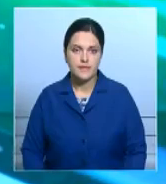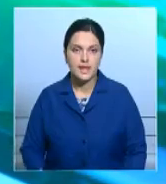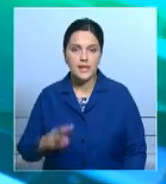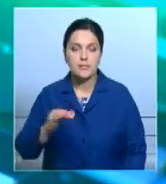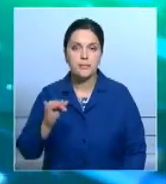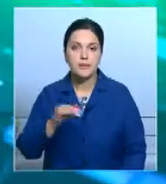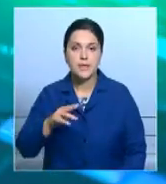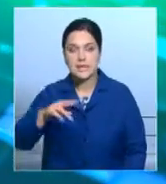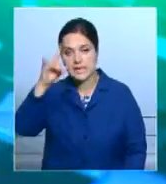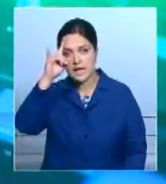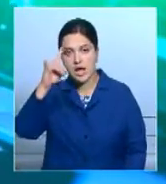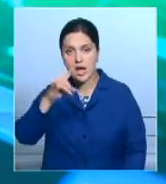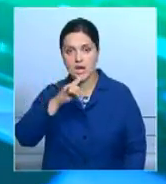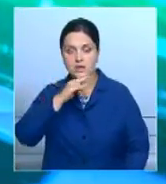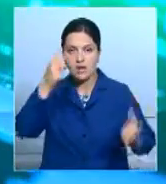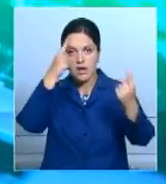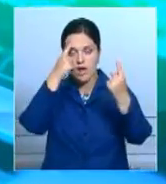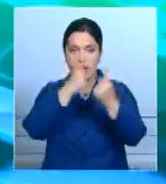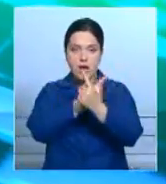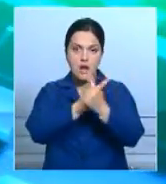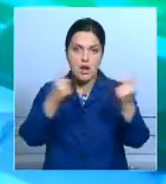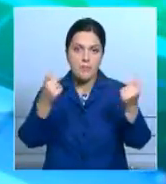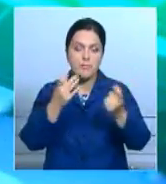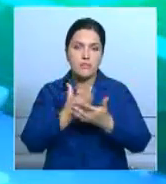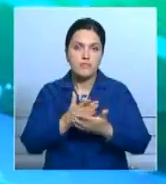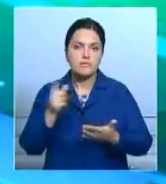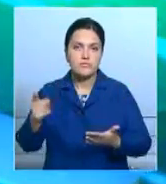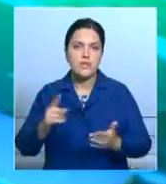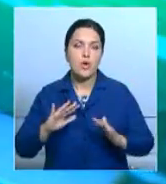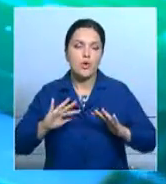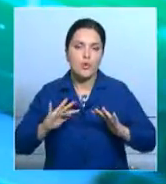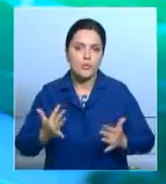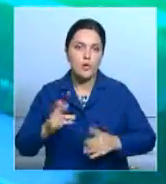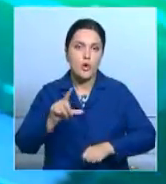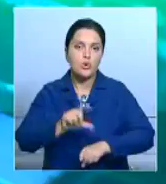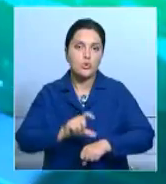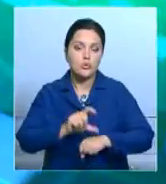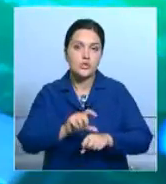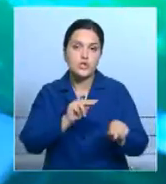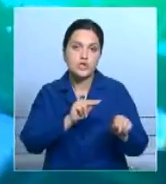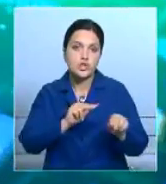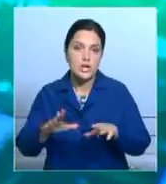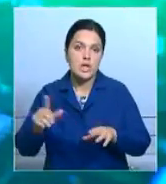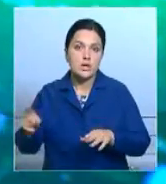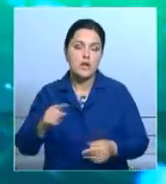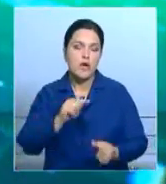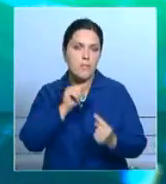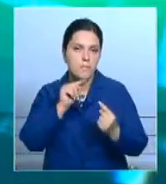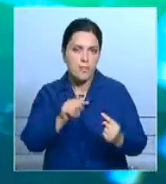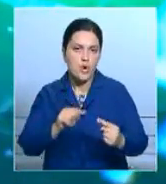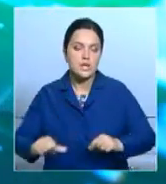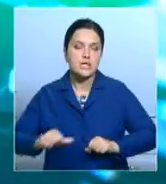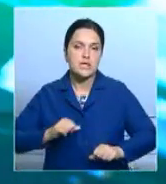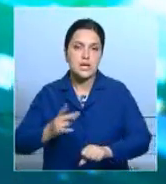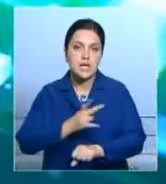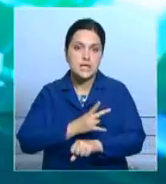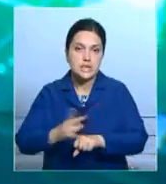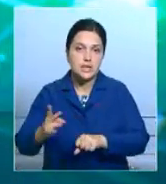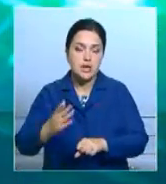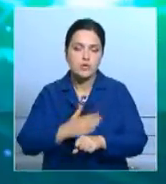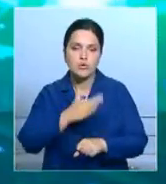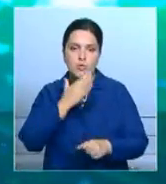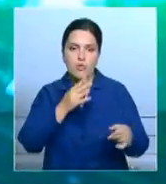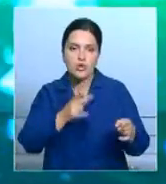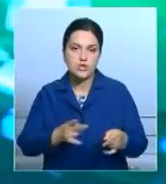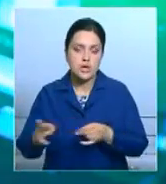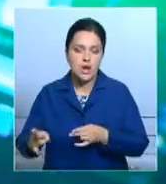МИД Казахстана выступил с обращением по поводу трагедии, произошедшей в Турции. В ведомстве подчеркнули, что решительно осуждают террористический акт, приведший